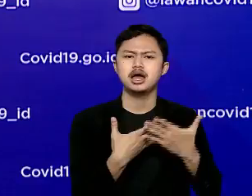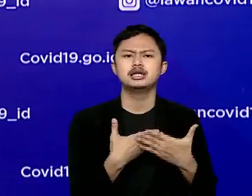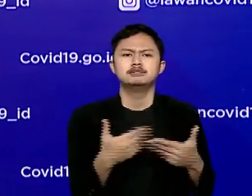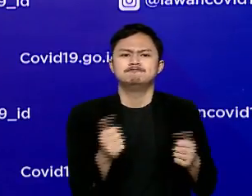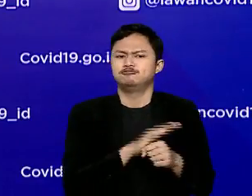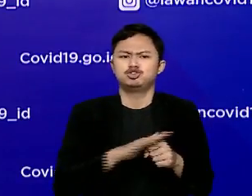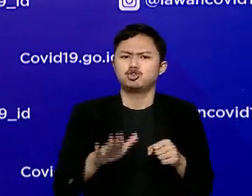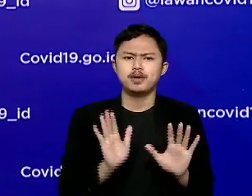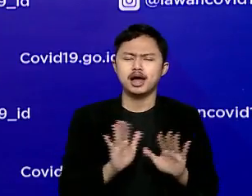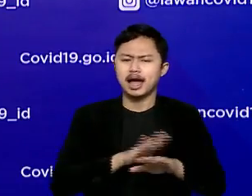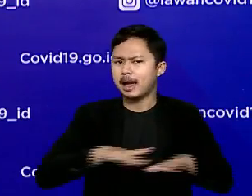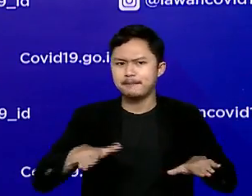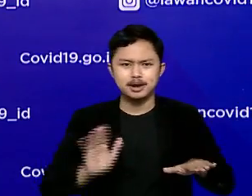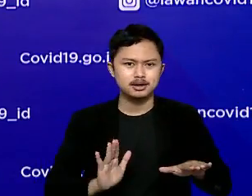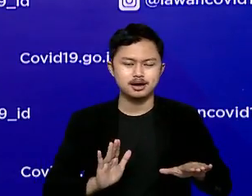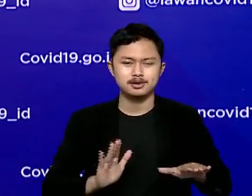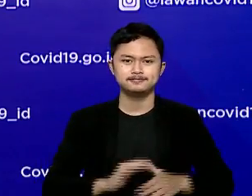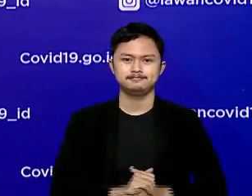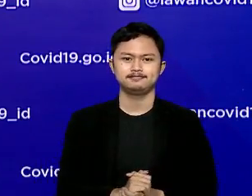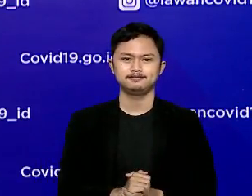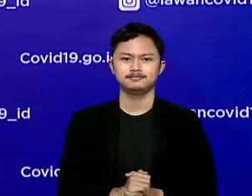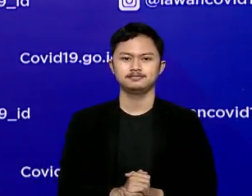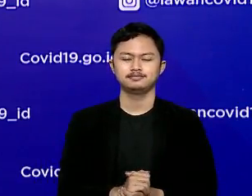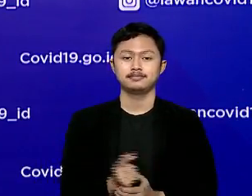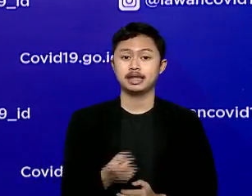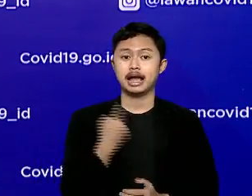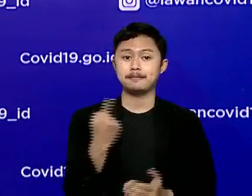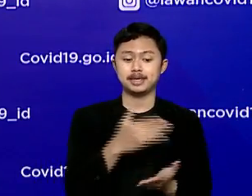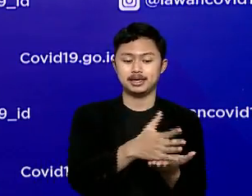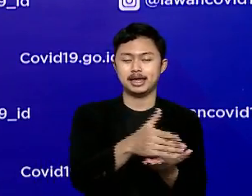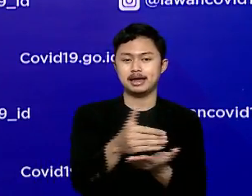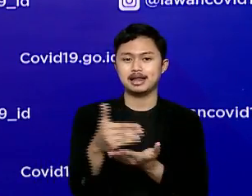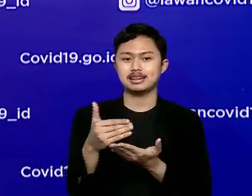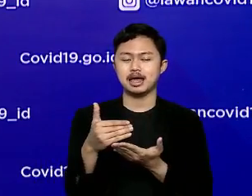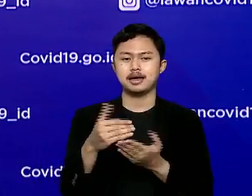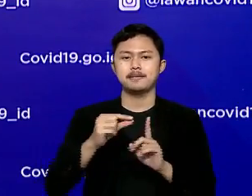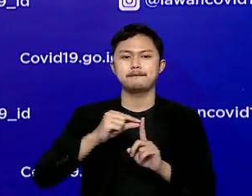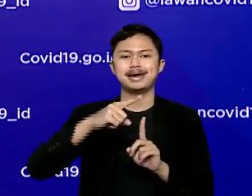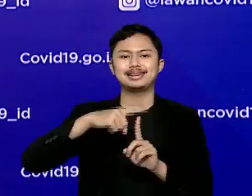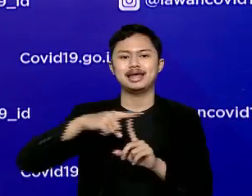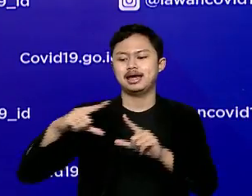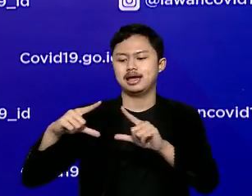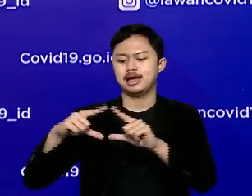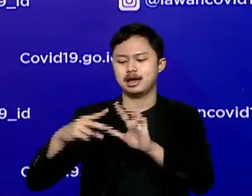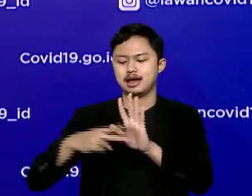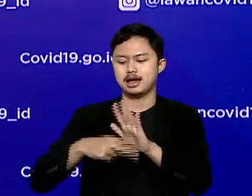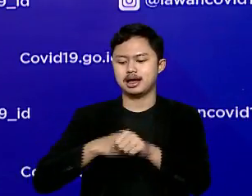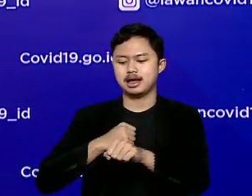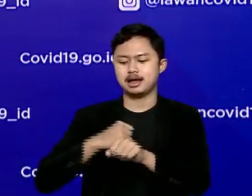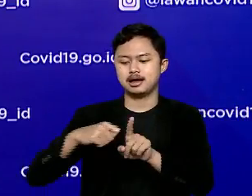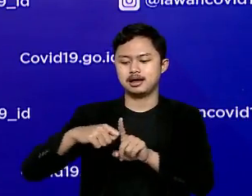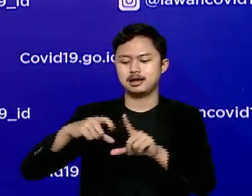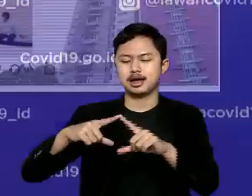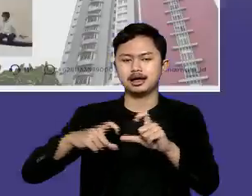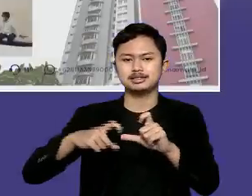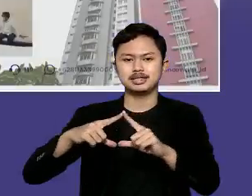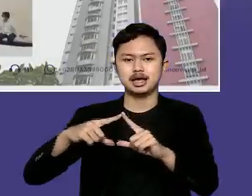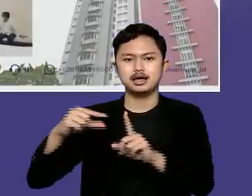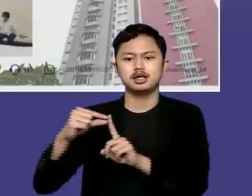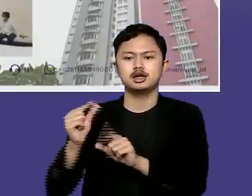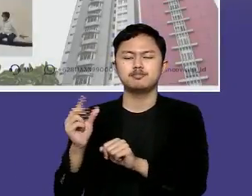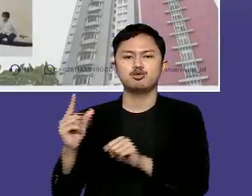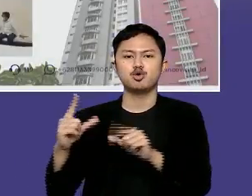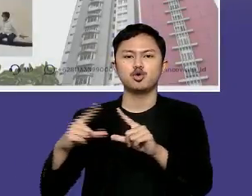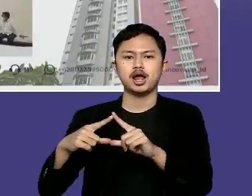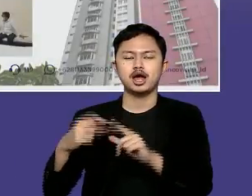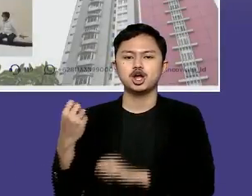dengan cukup. Data traffic quarantine dari Angkasa Pura II memprediksi bahwa akan terjadi kenaikan